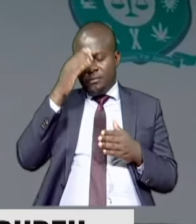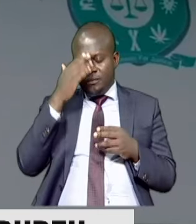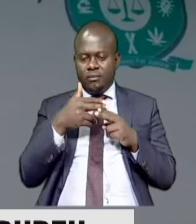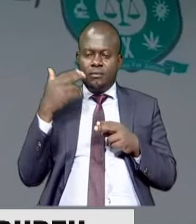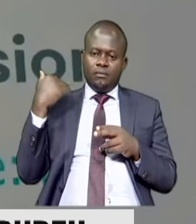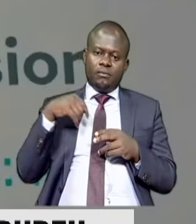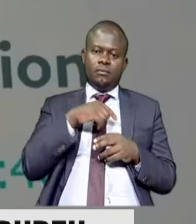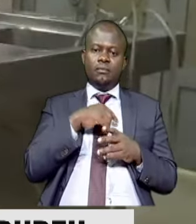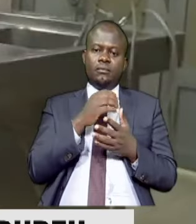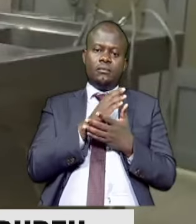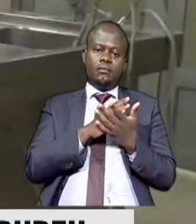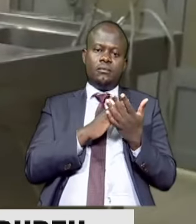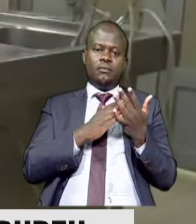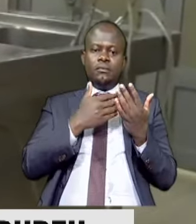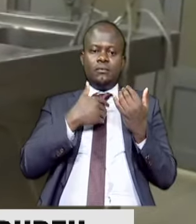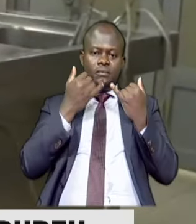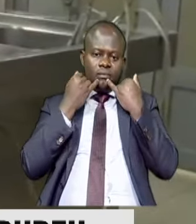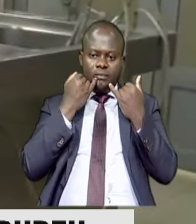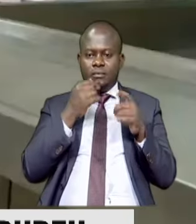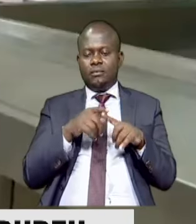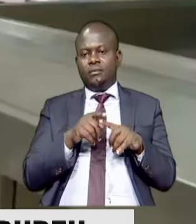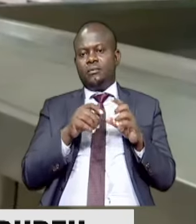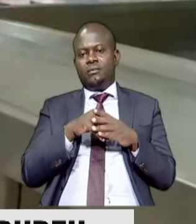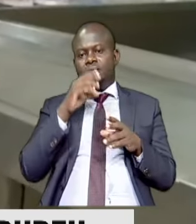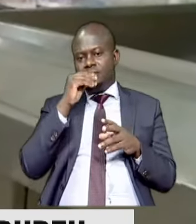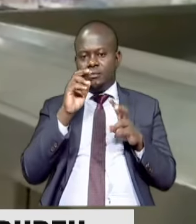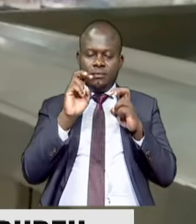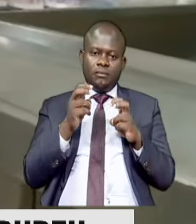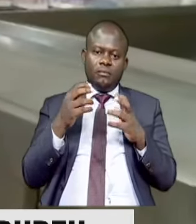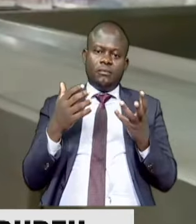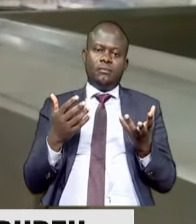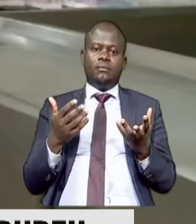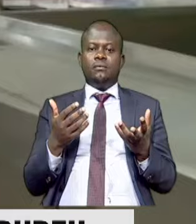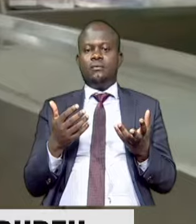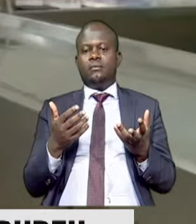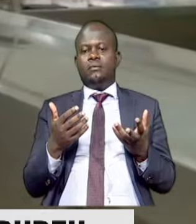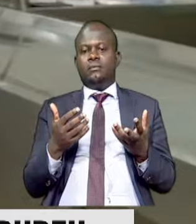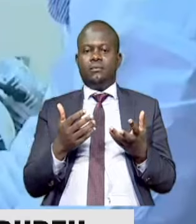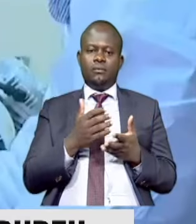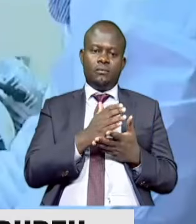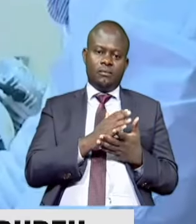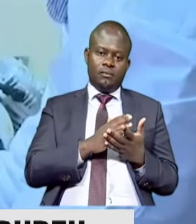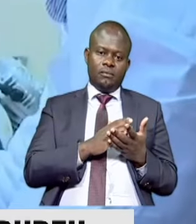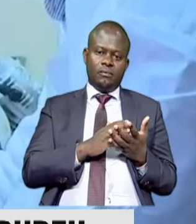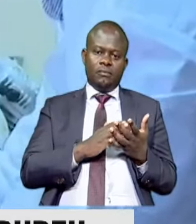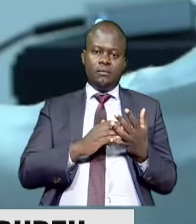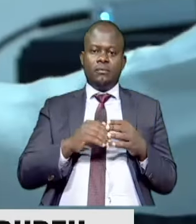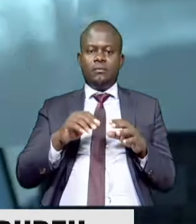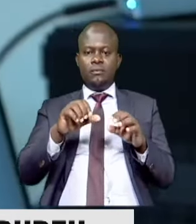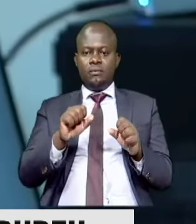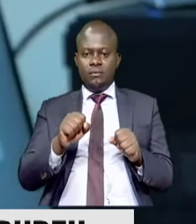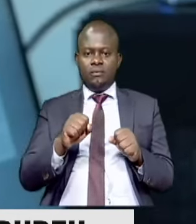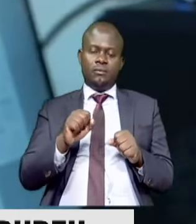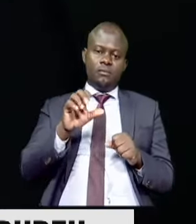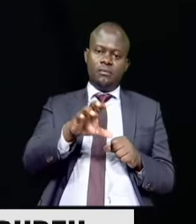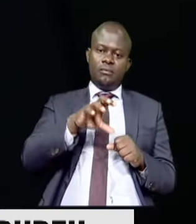ku buryo hari n'abafite amakuru atandukanye abavuga bati ibice biri bashobora gufata ibice